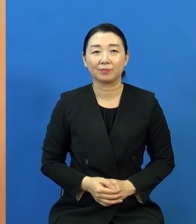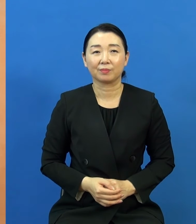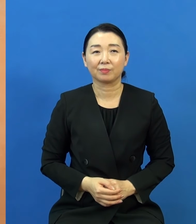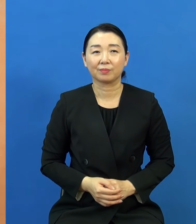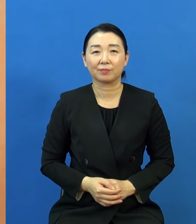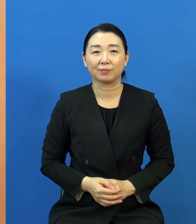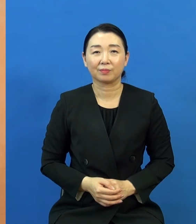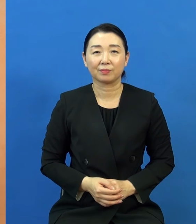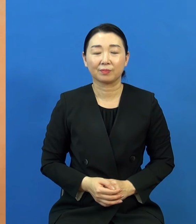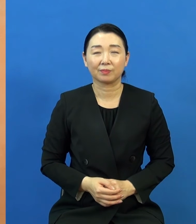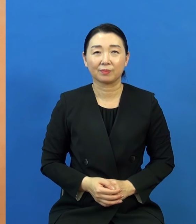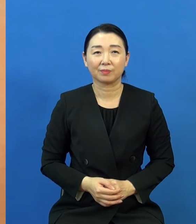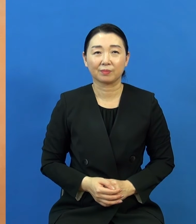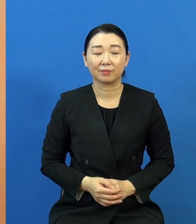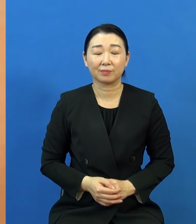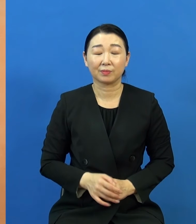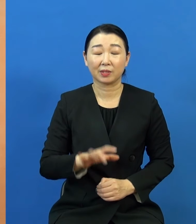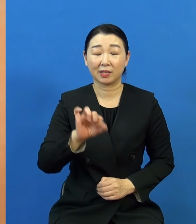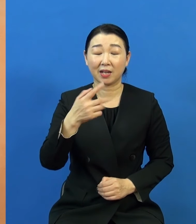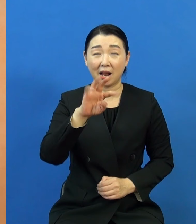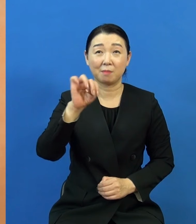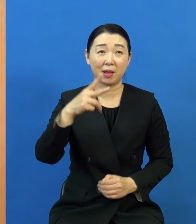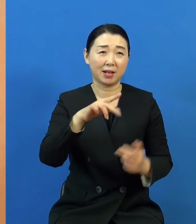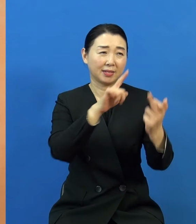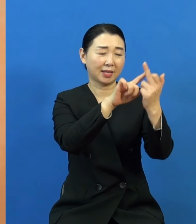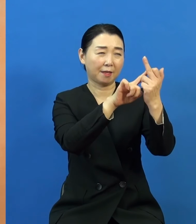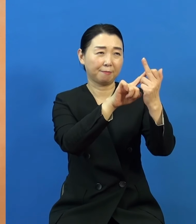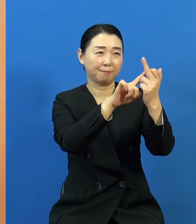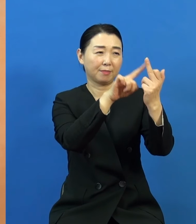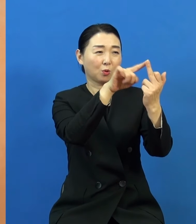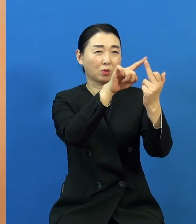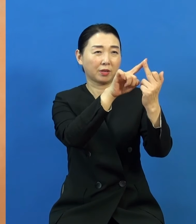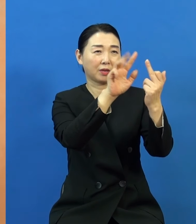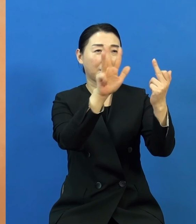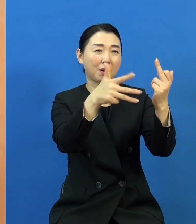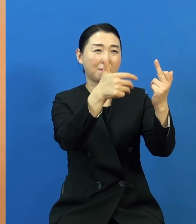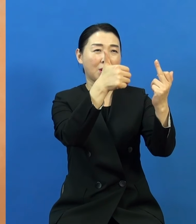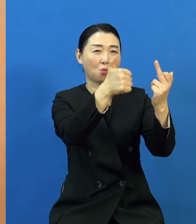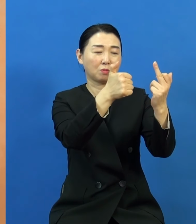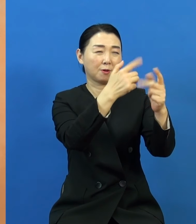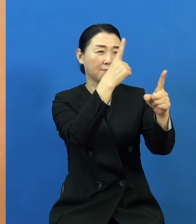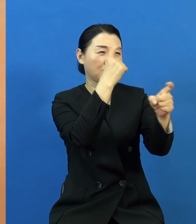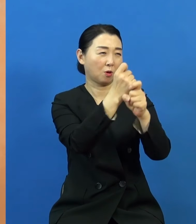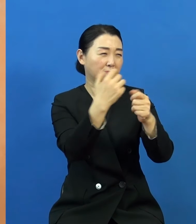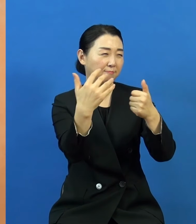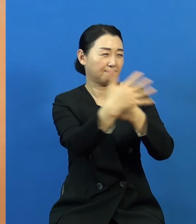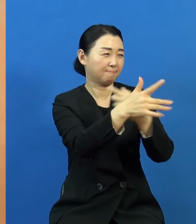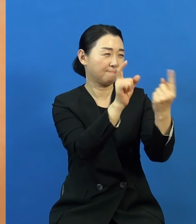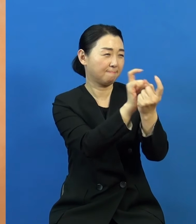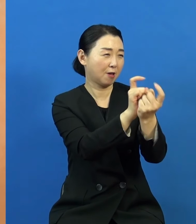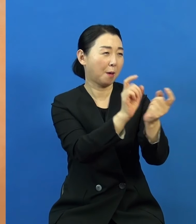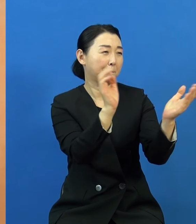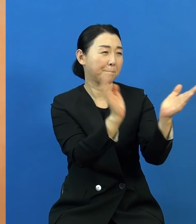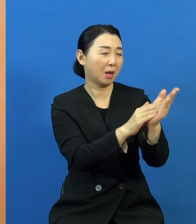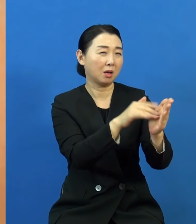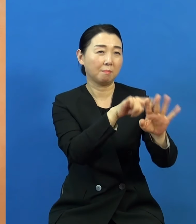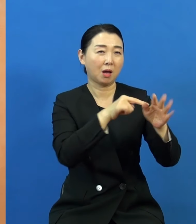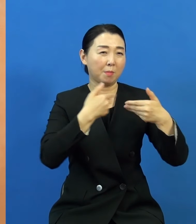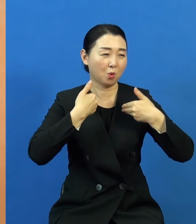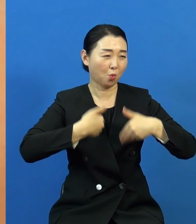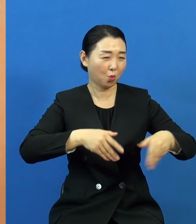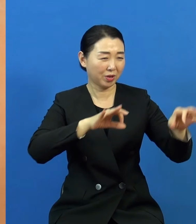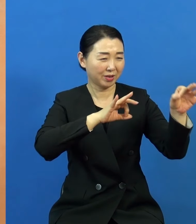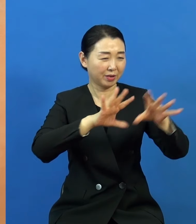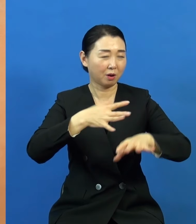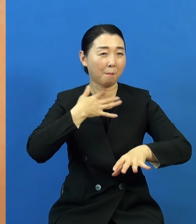갈멜산 꼭대기에 850명을 상대로 그 마음의 고요를 잃어버리지 않았던 엘리야는 다시 그날